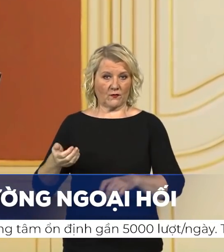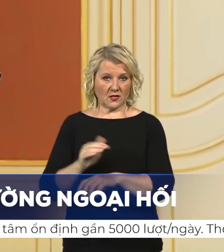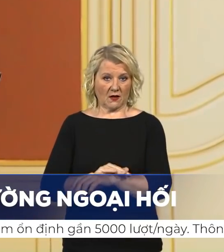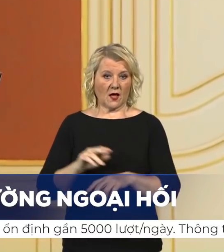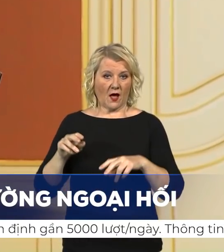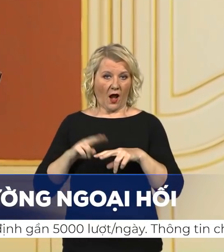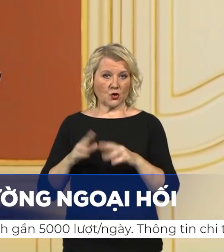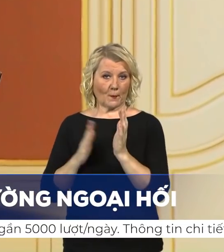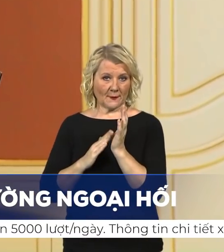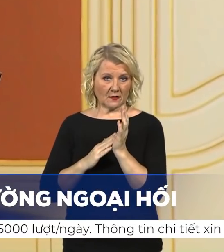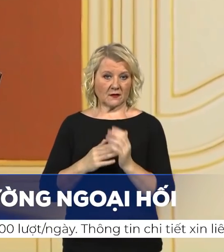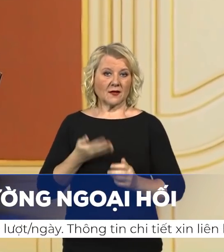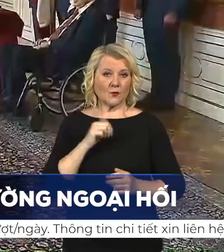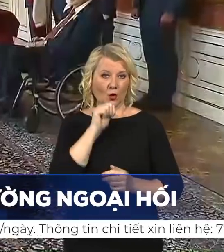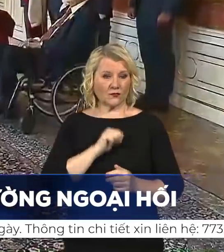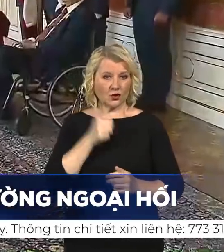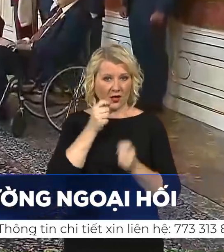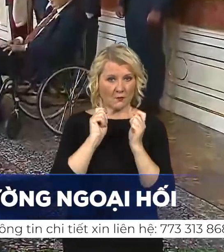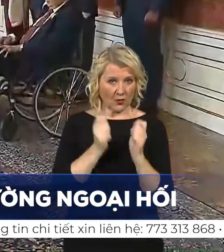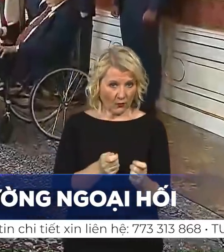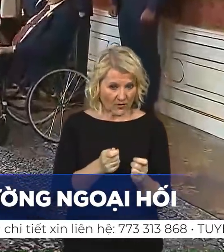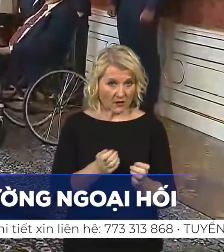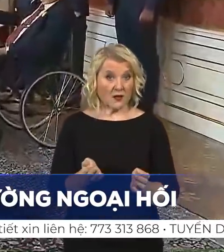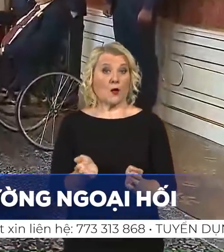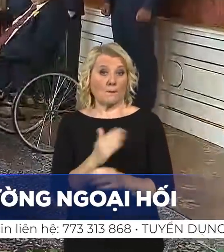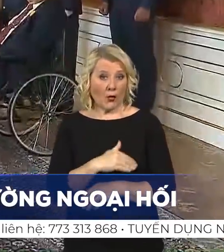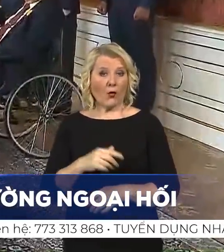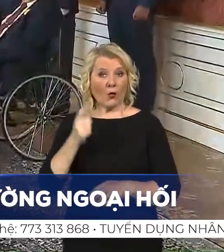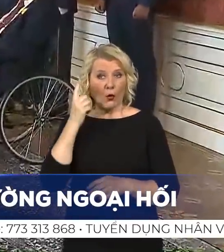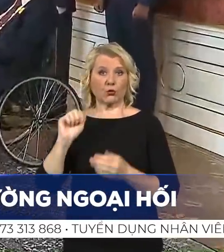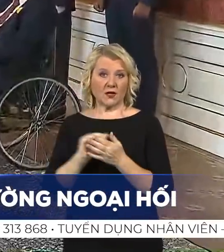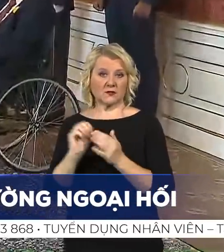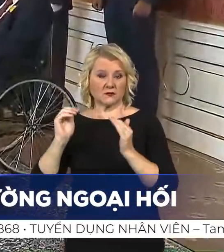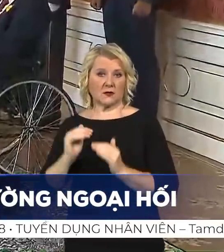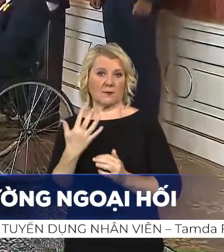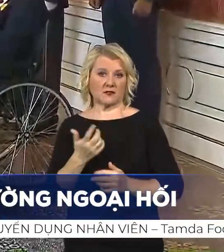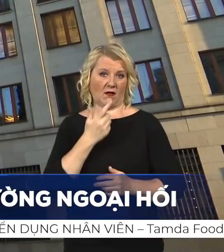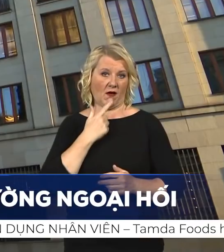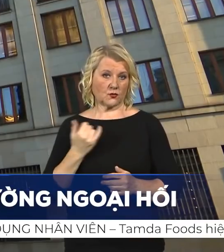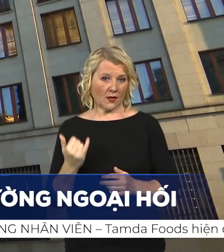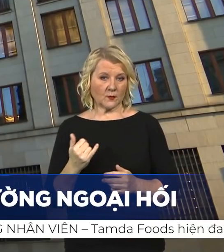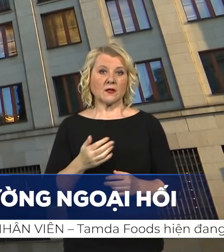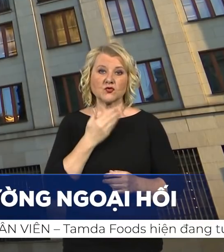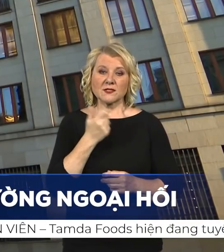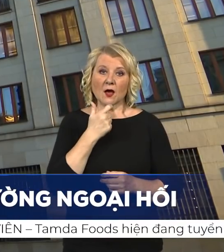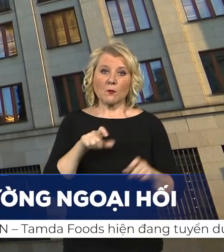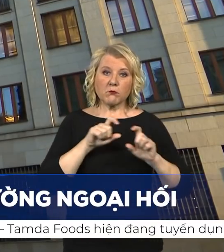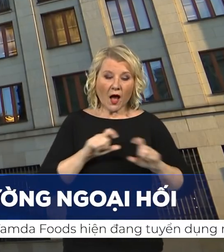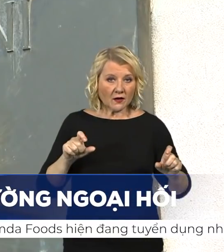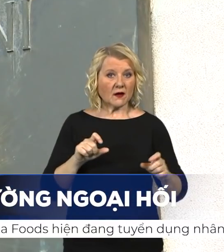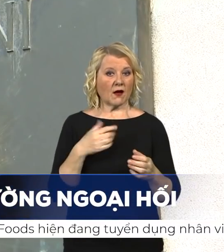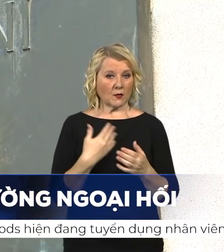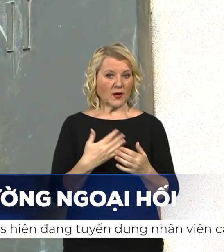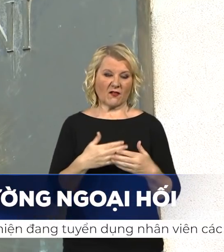về các biện pháp can thiệp, đồng tiền của Séc được giao dịch ở mức khoảng 25,40 korun một euro. Vài chục phút sau đó, tỷ giá hối đoái đã